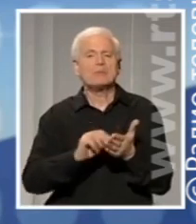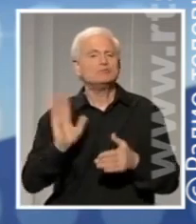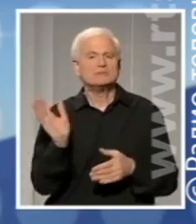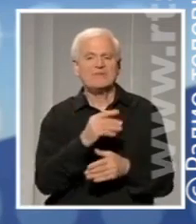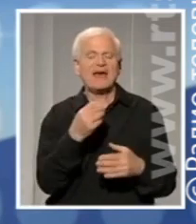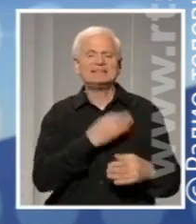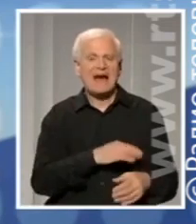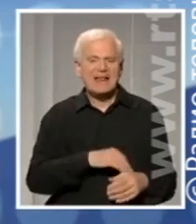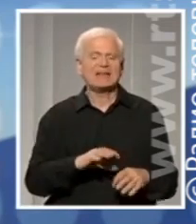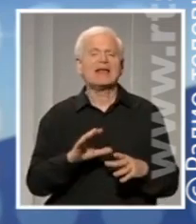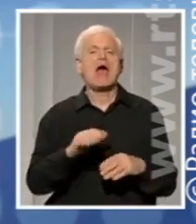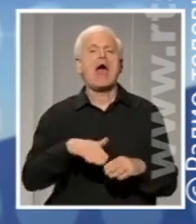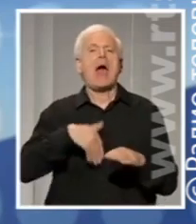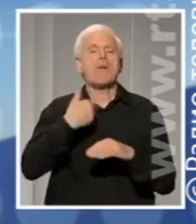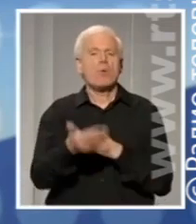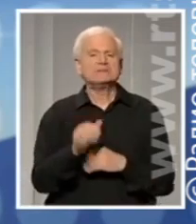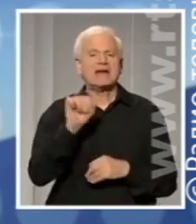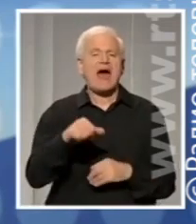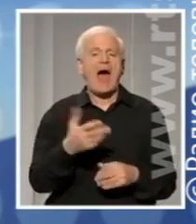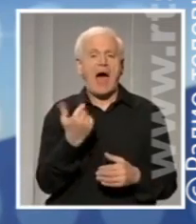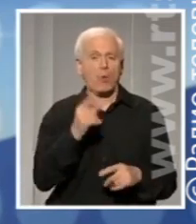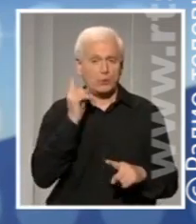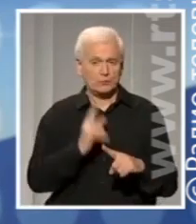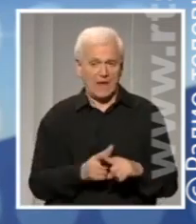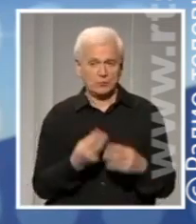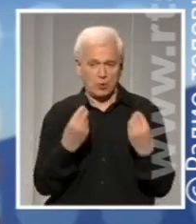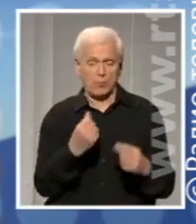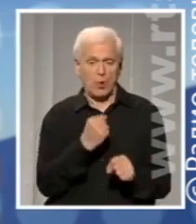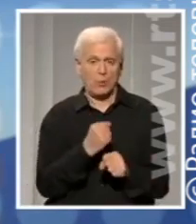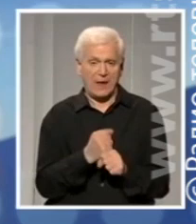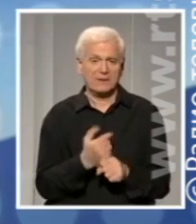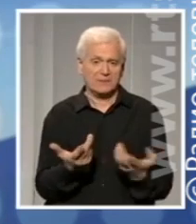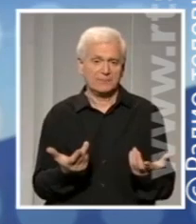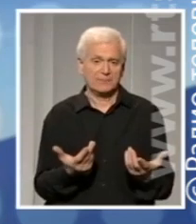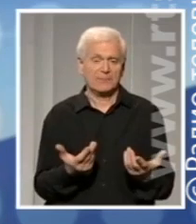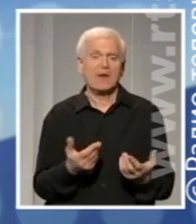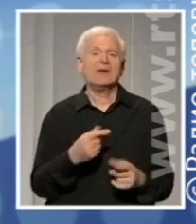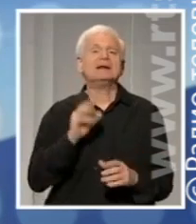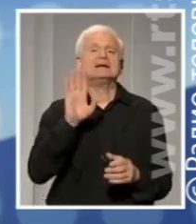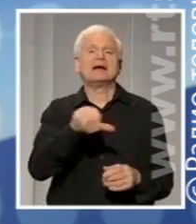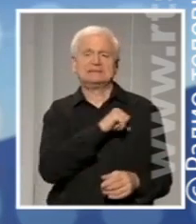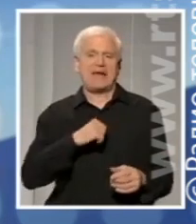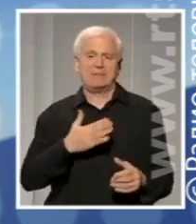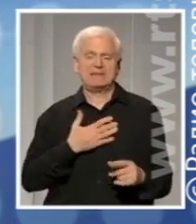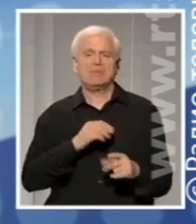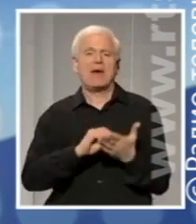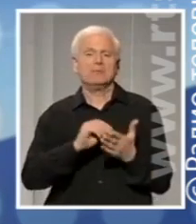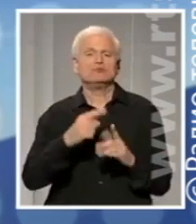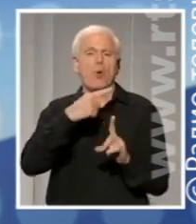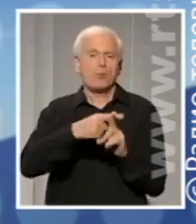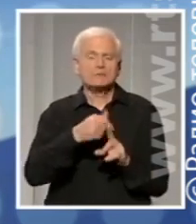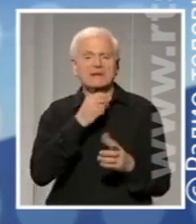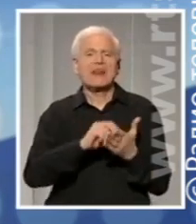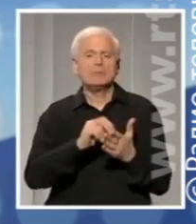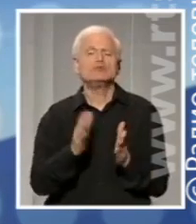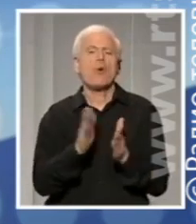a zatim da, ukoliko su to tačno uradili, eto, stave sebi plus ili napišu, dopišu bravo, kako